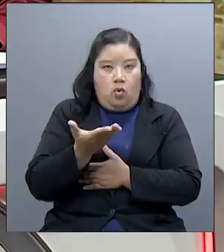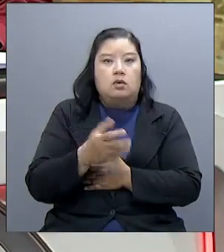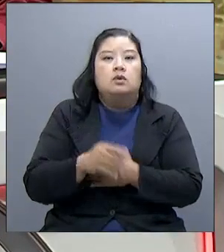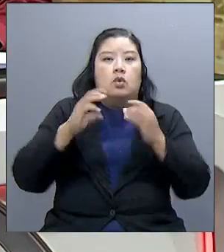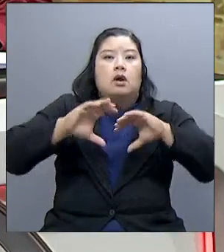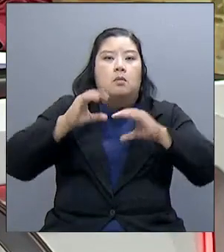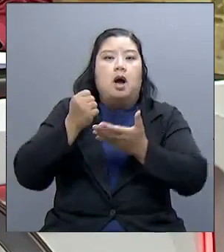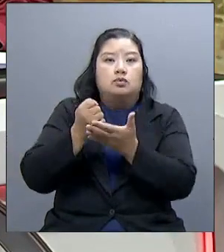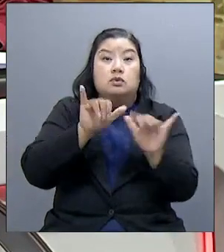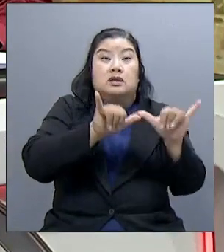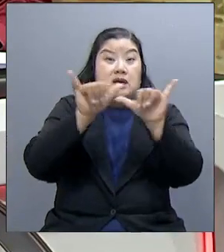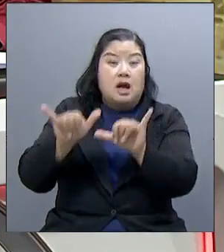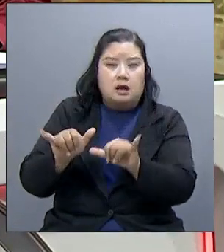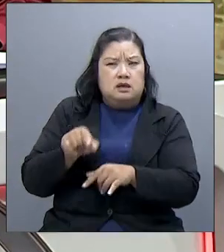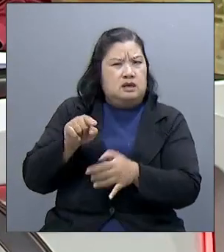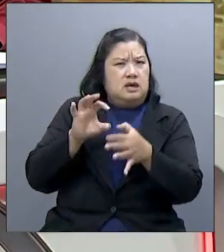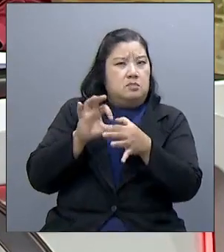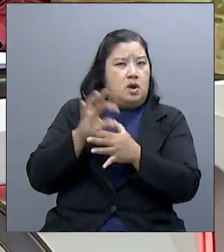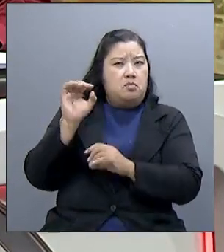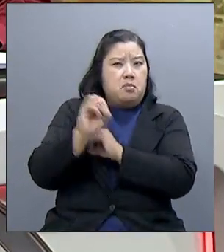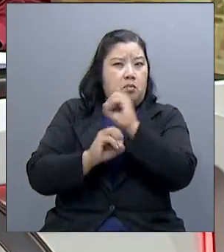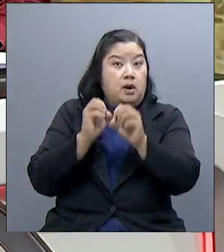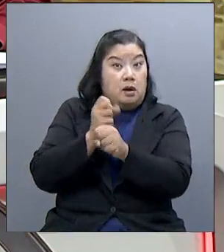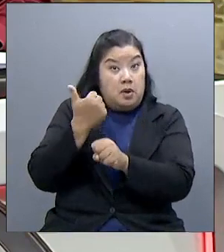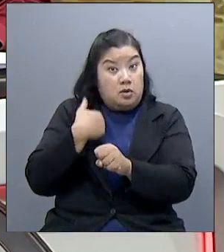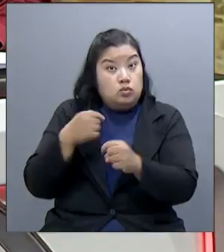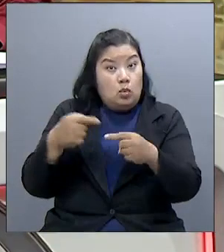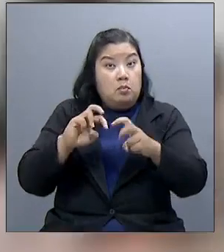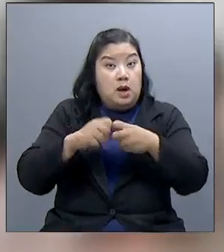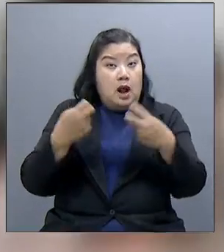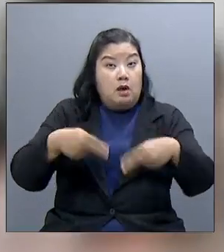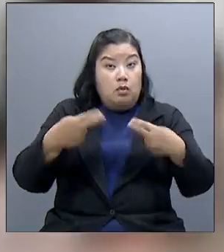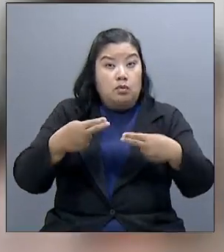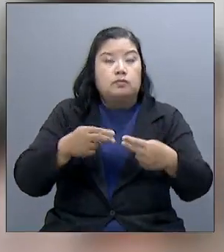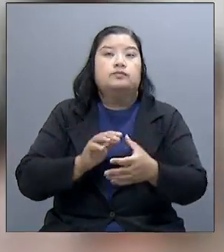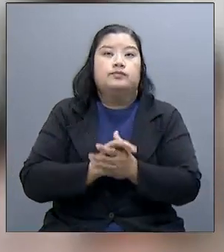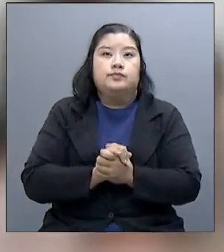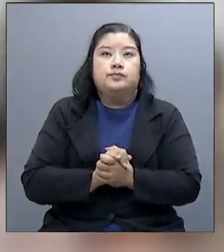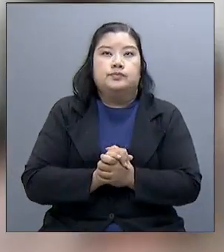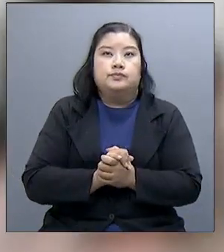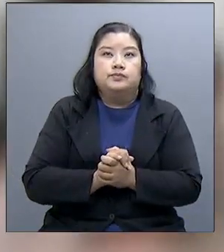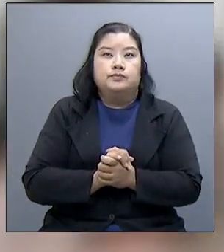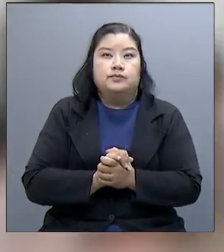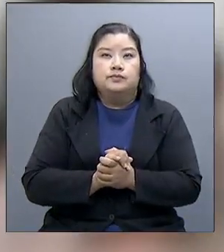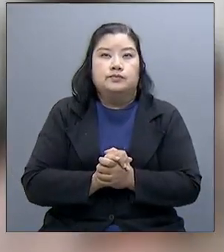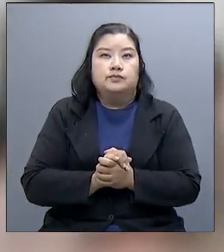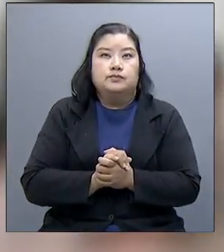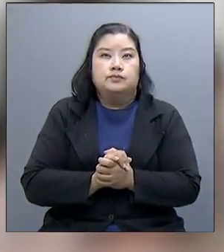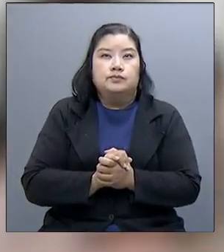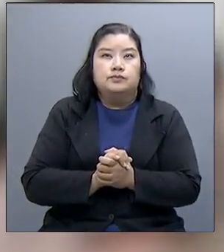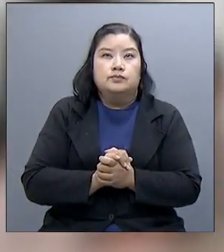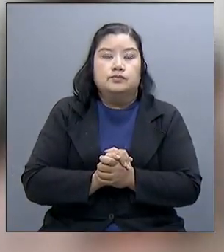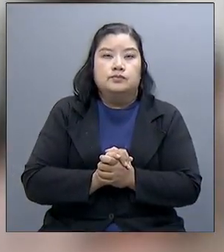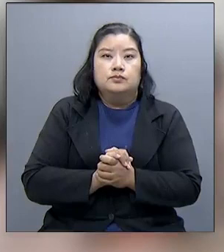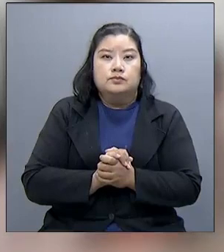าลไม่น่าจะใช่ความปลอดภัยที่ทุกคนจะทำได้ในสงครามหรือไม่ค่ะ บิกดีฟตัยน์อัลมะกานอัลวะฮีด